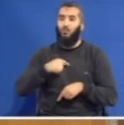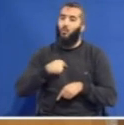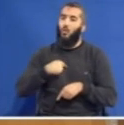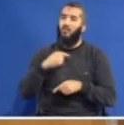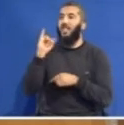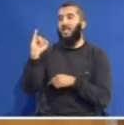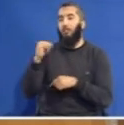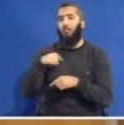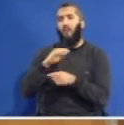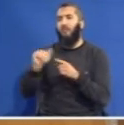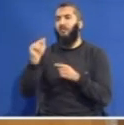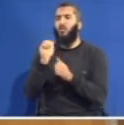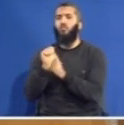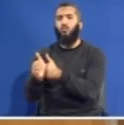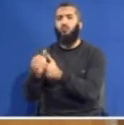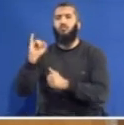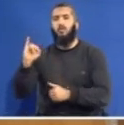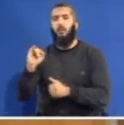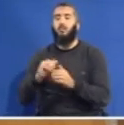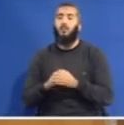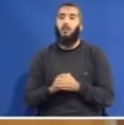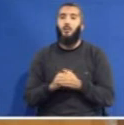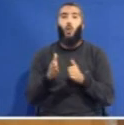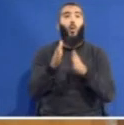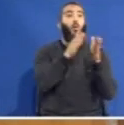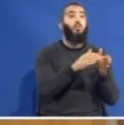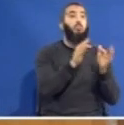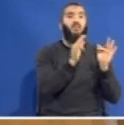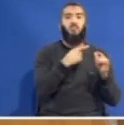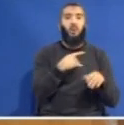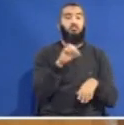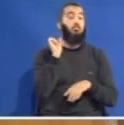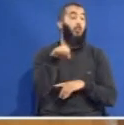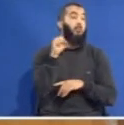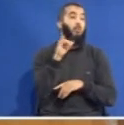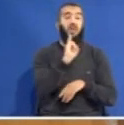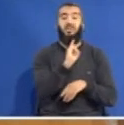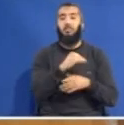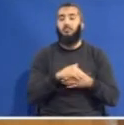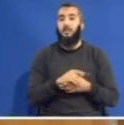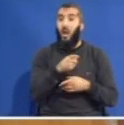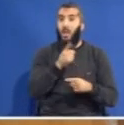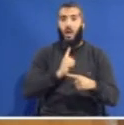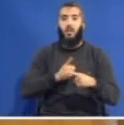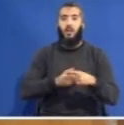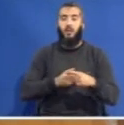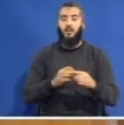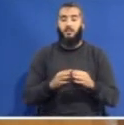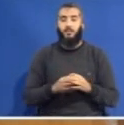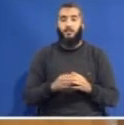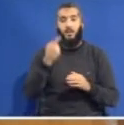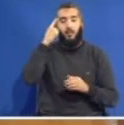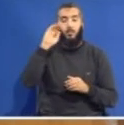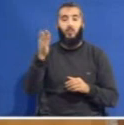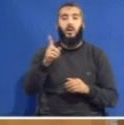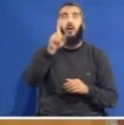نفسه وما يجد فيه الراحة ويرفض ويرد غيره، هذا لا يجوز. ولذلك رب سبحانه